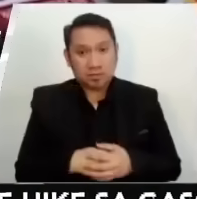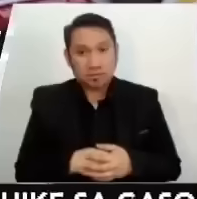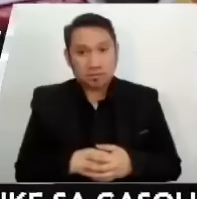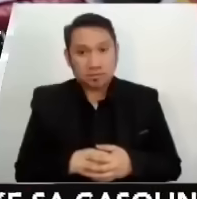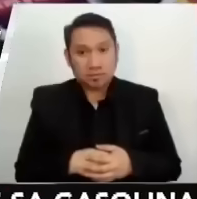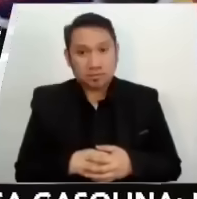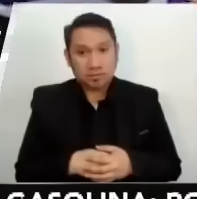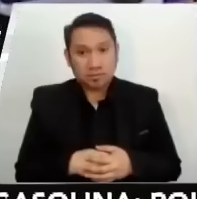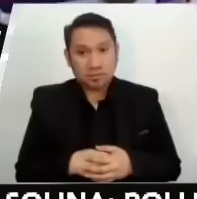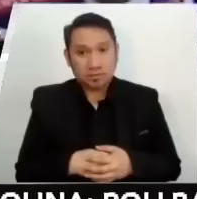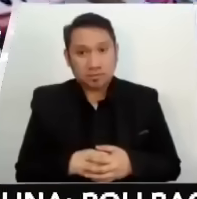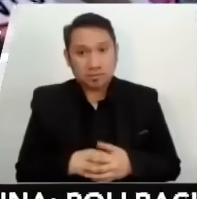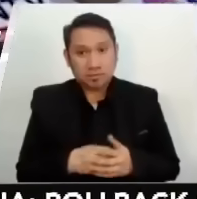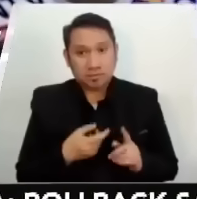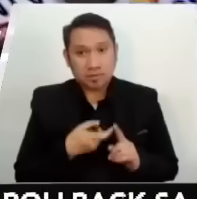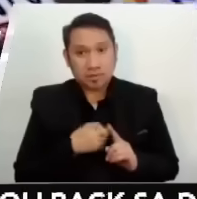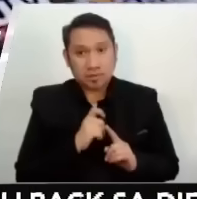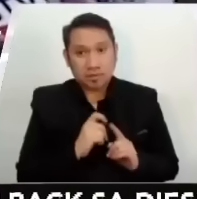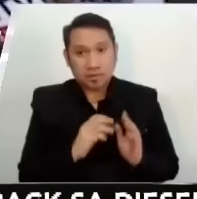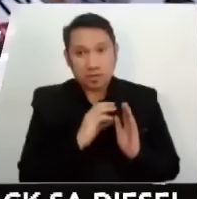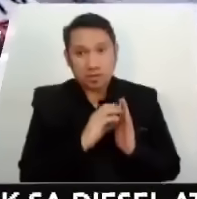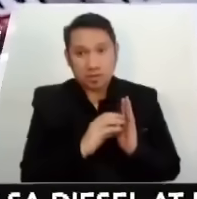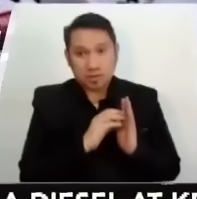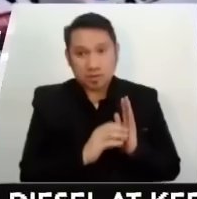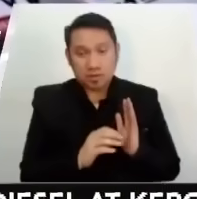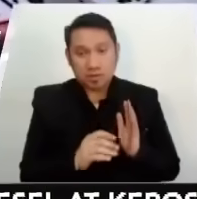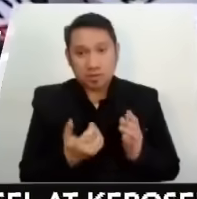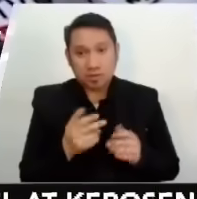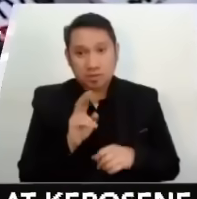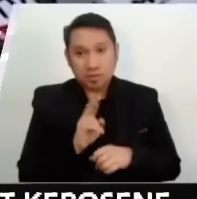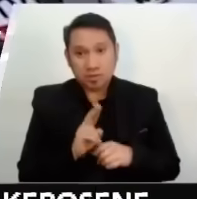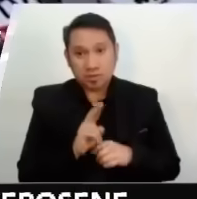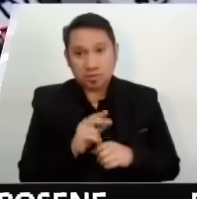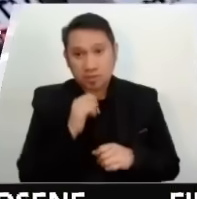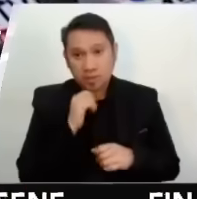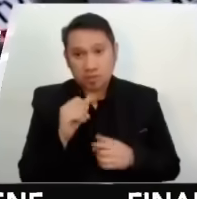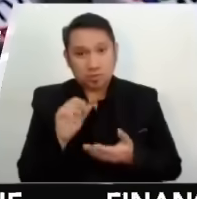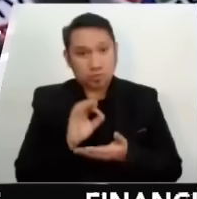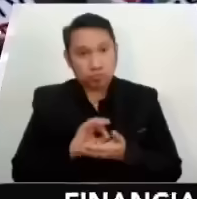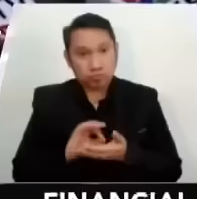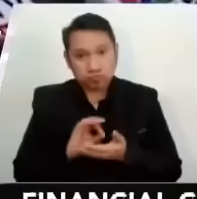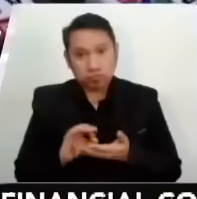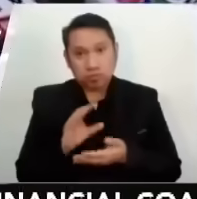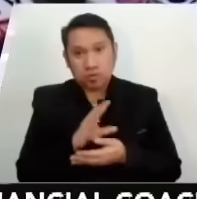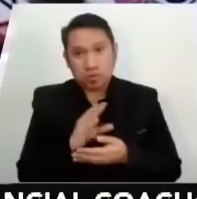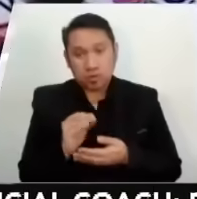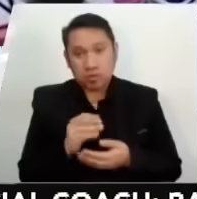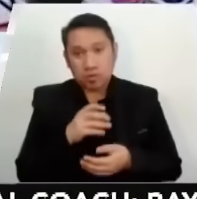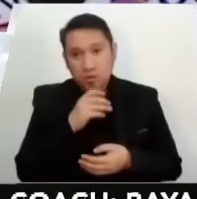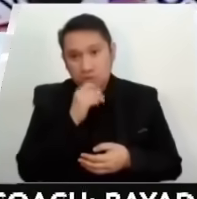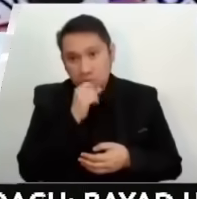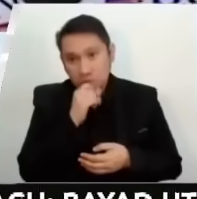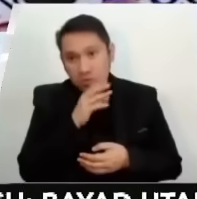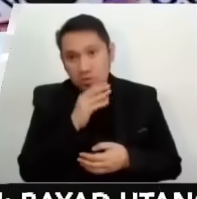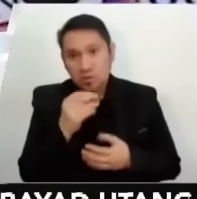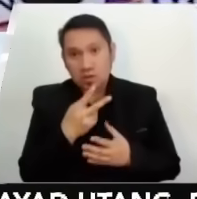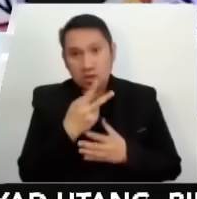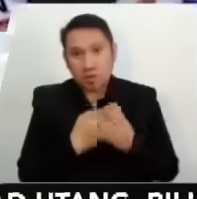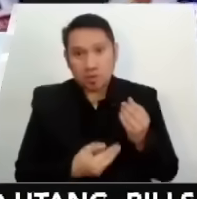articles po are the misuse, the failure to account, the intel and confidential funds of both